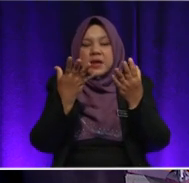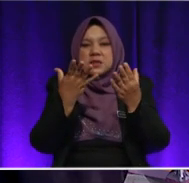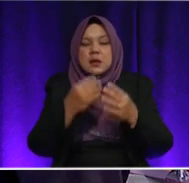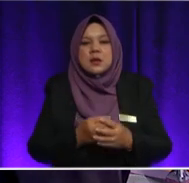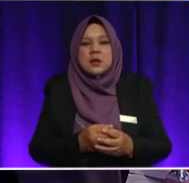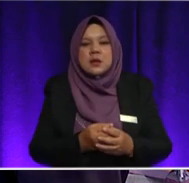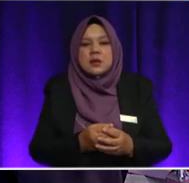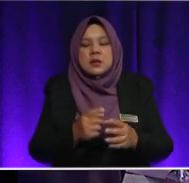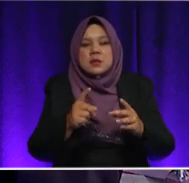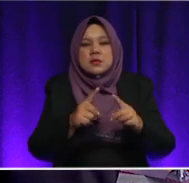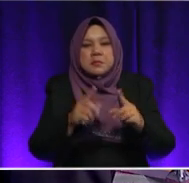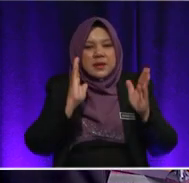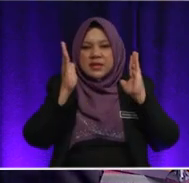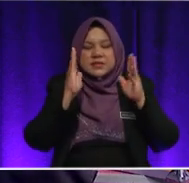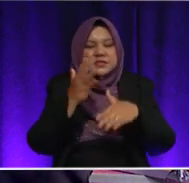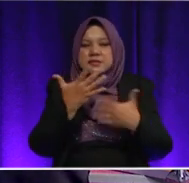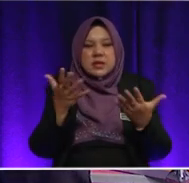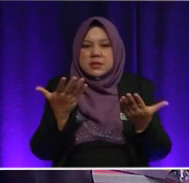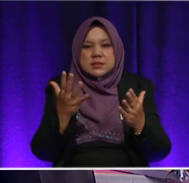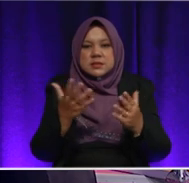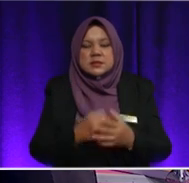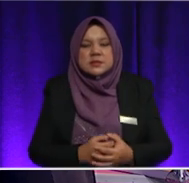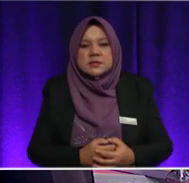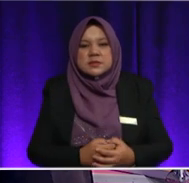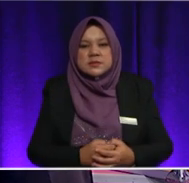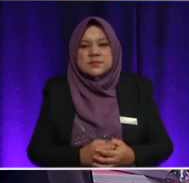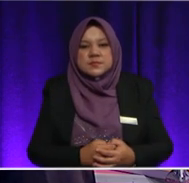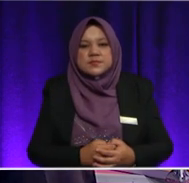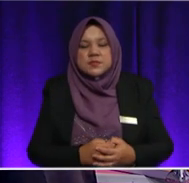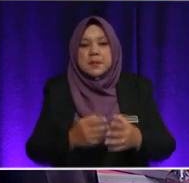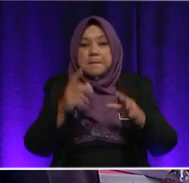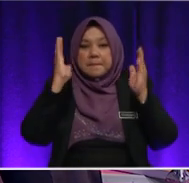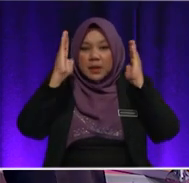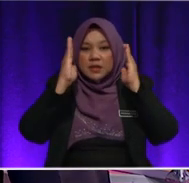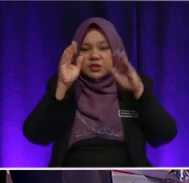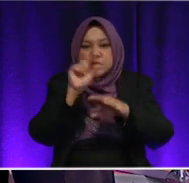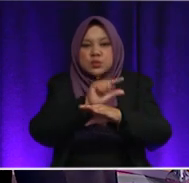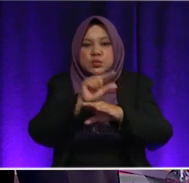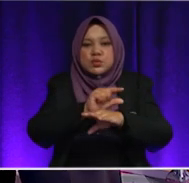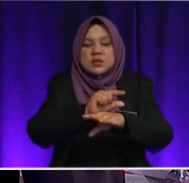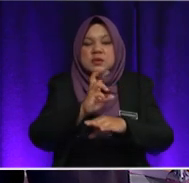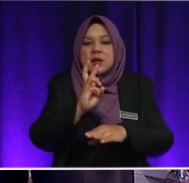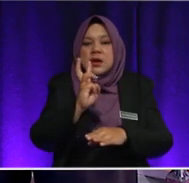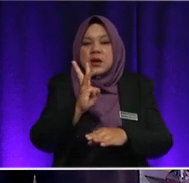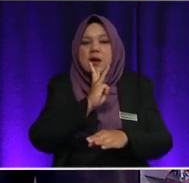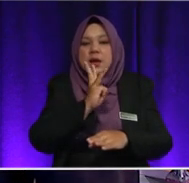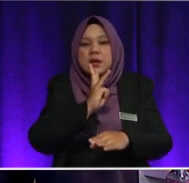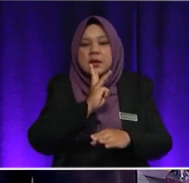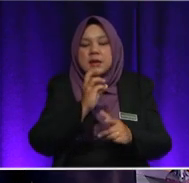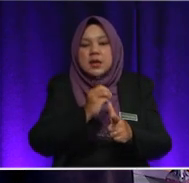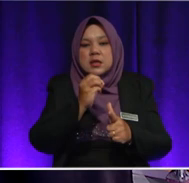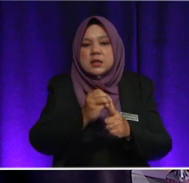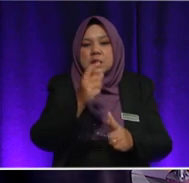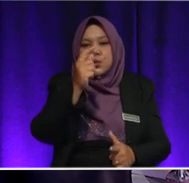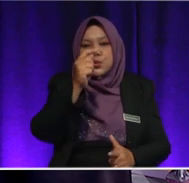tidak ada kita punya tenaga listrik itu air ataupun elektrik rumah yang menggunakan